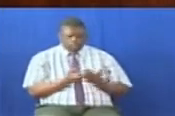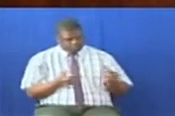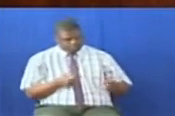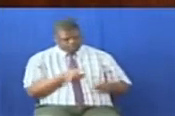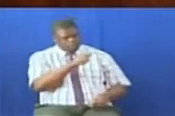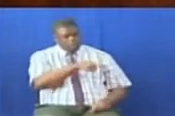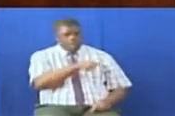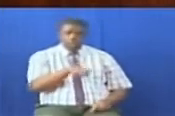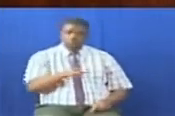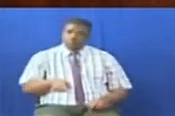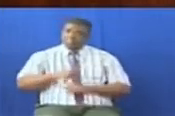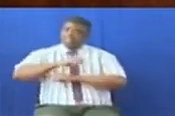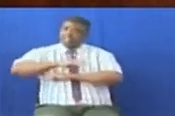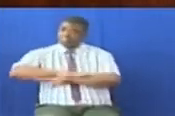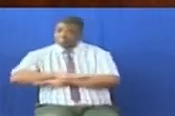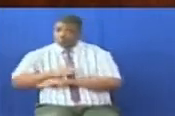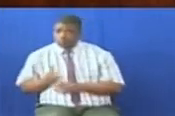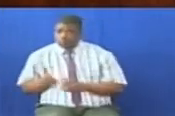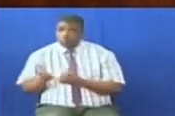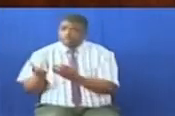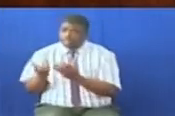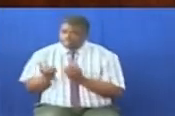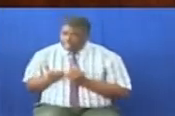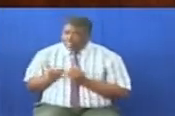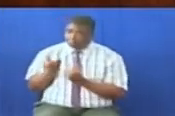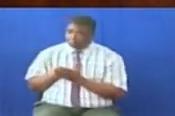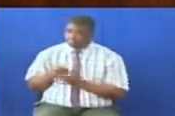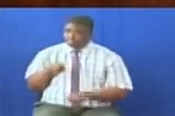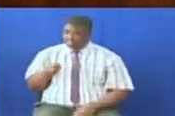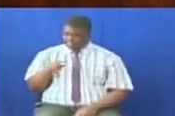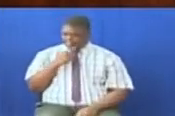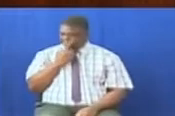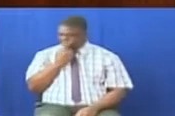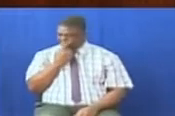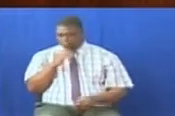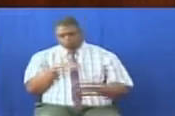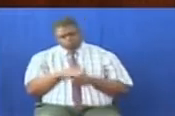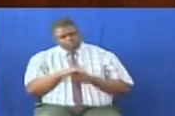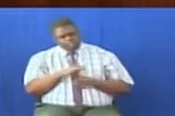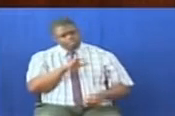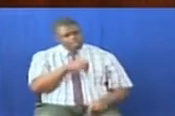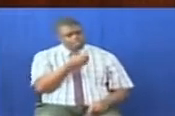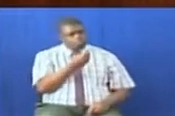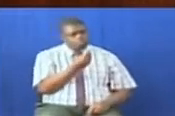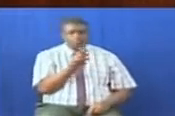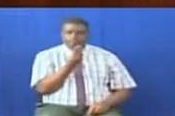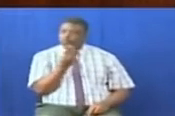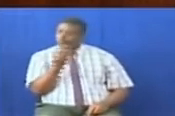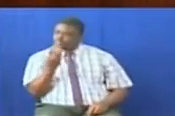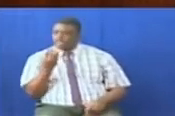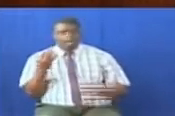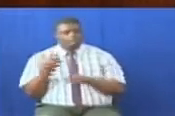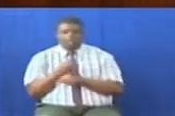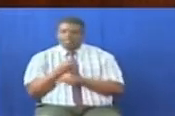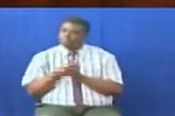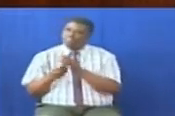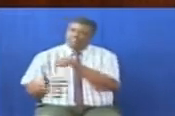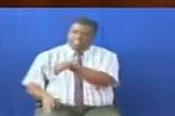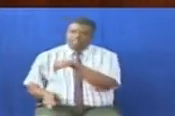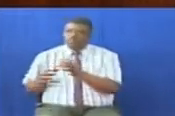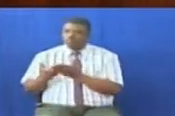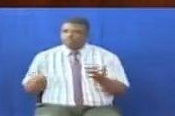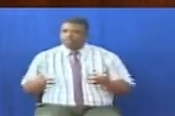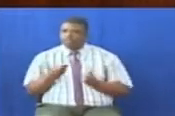wengi wanapostaafu wanazihitaji hizi fedha, na imekuwa watu wanatumia hata miaka miwili, mitatu, minne hawapati fedha, kwa sababu fedha